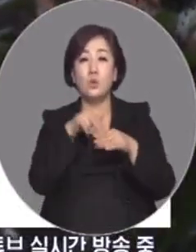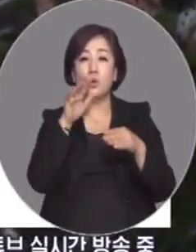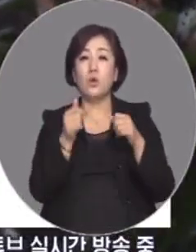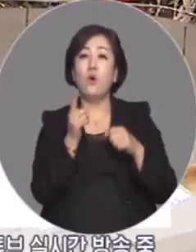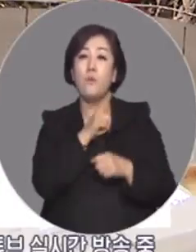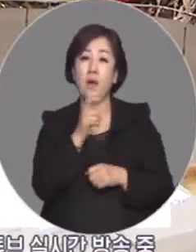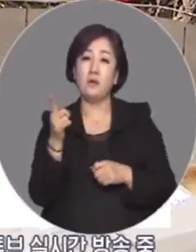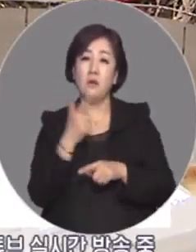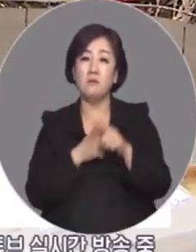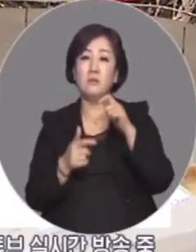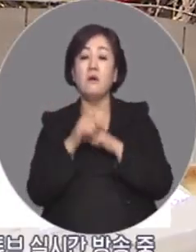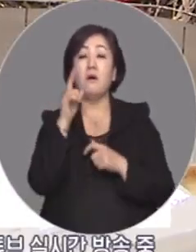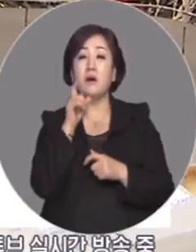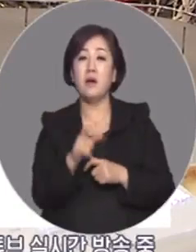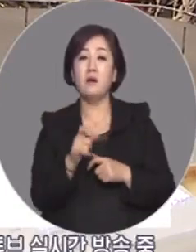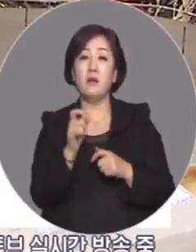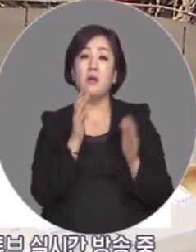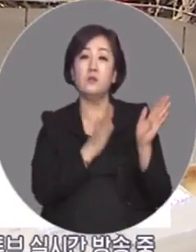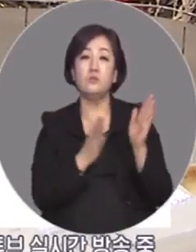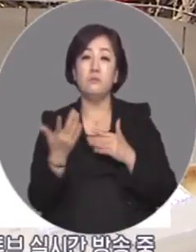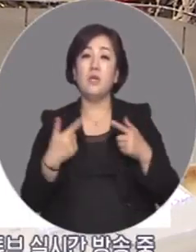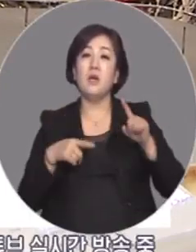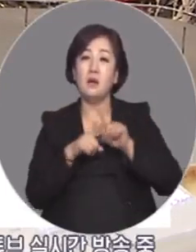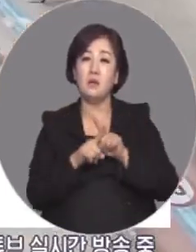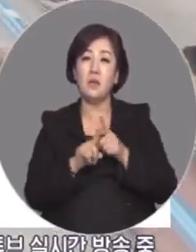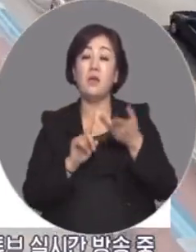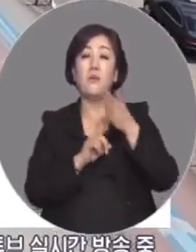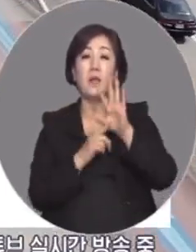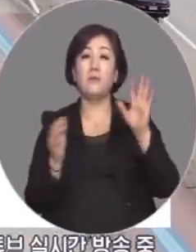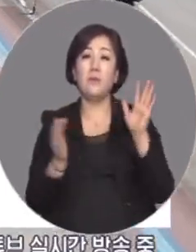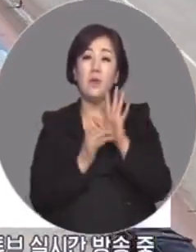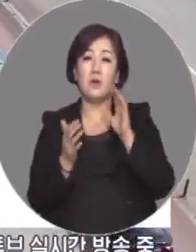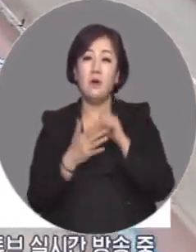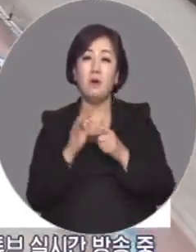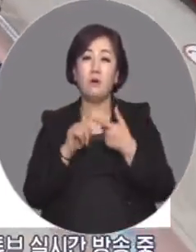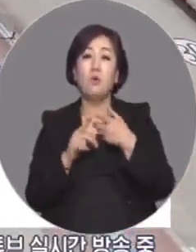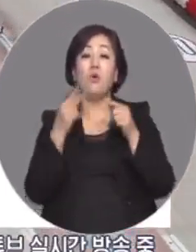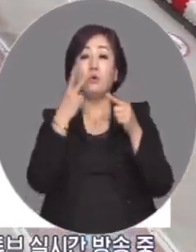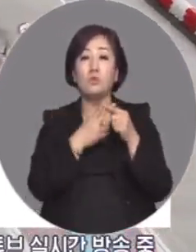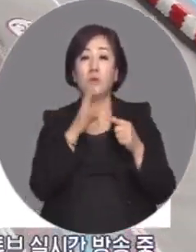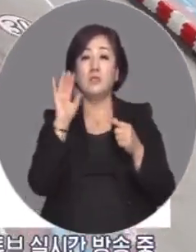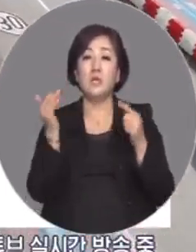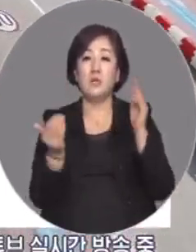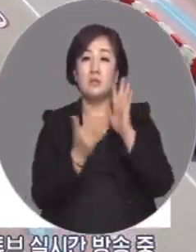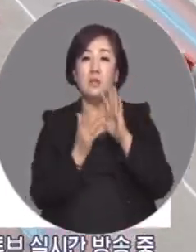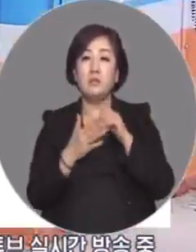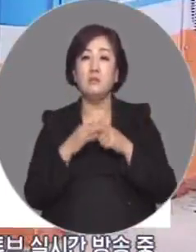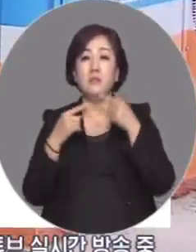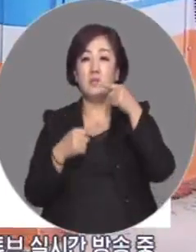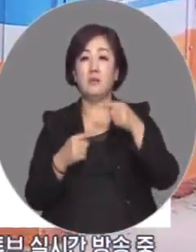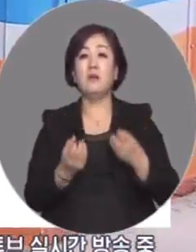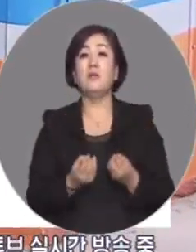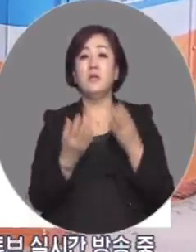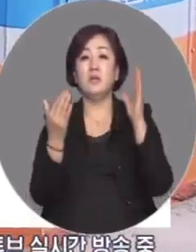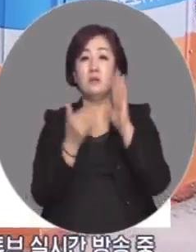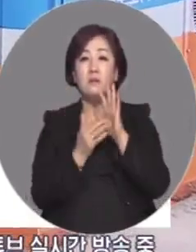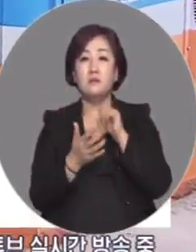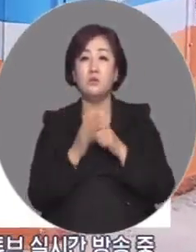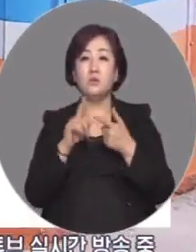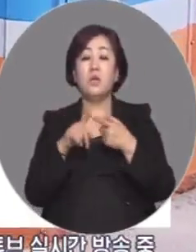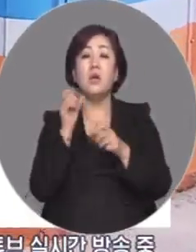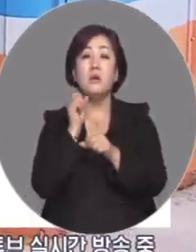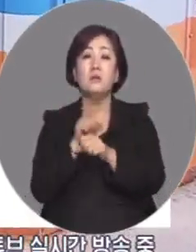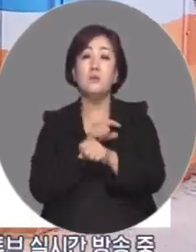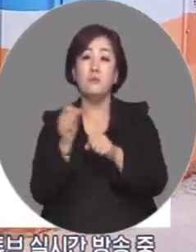방역 강화 방안도 함께 발표한다고 밝혔습니다. 코로나 사태 이후 두 번째 맞는 명절에 대비해 설 연휴